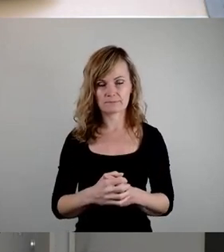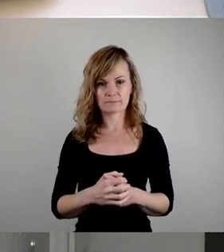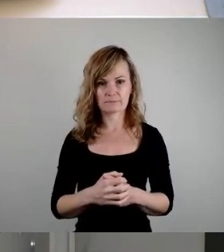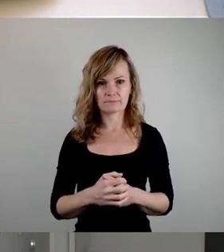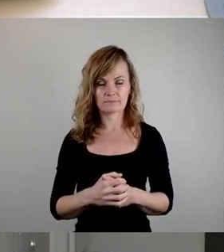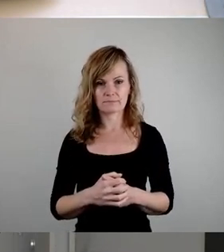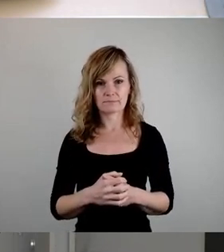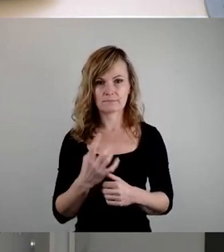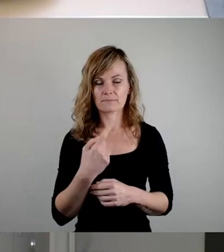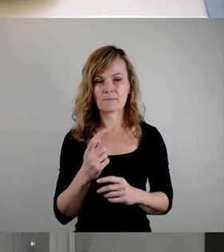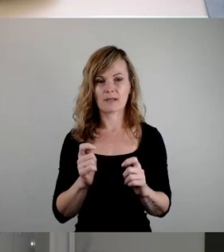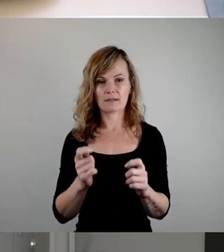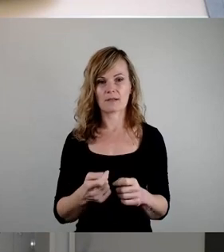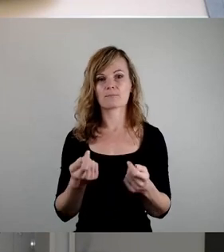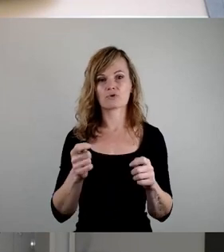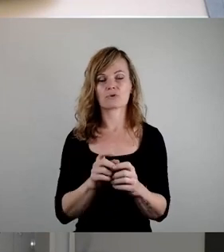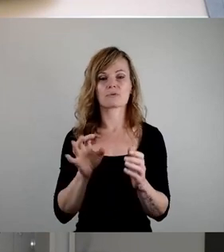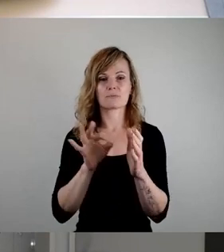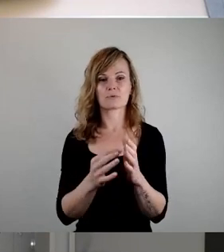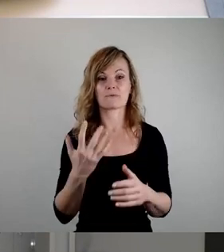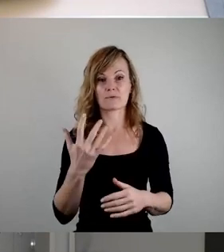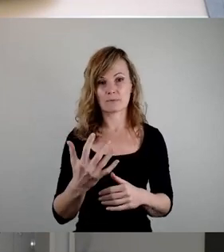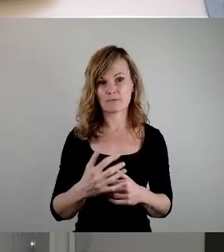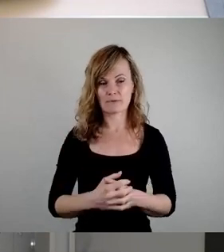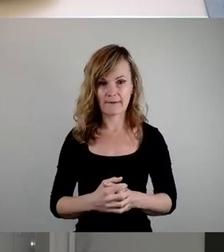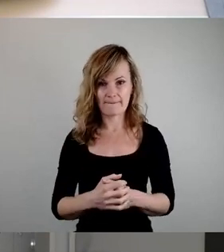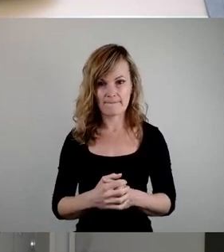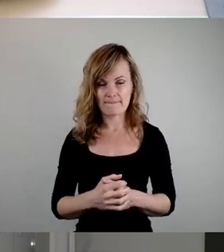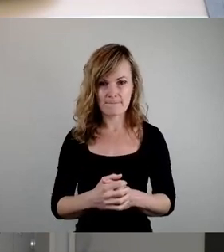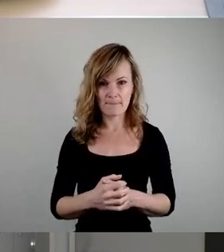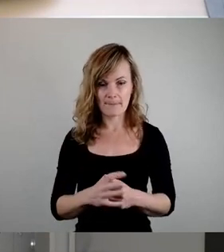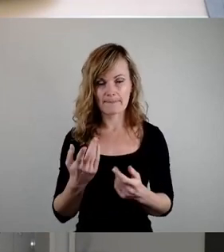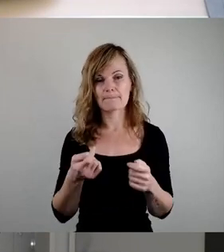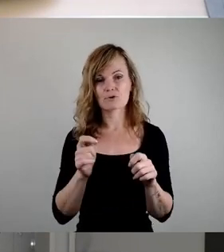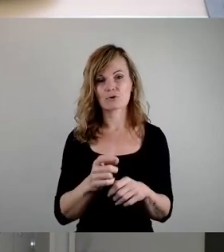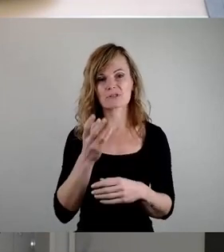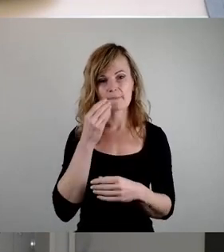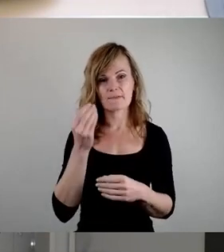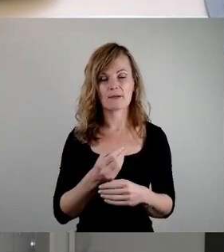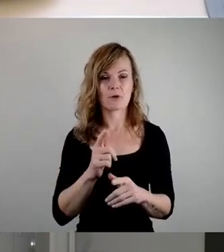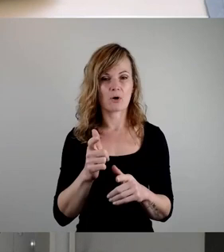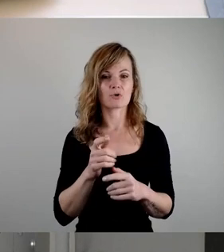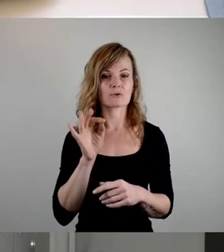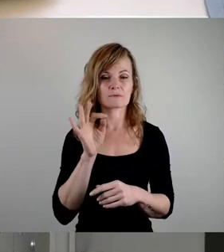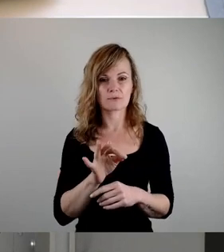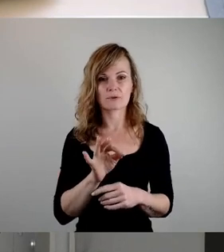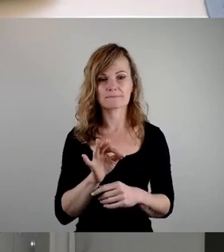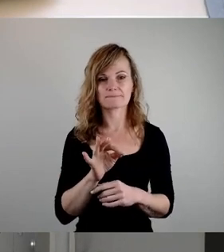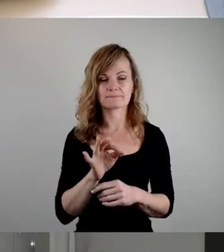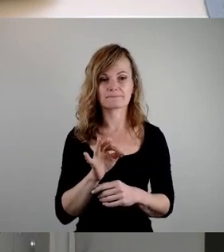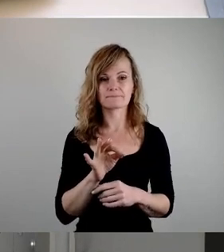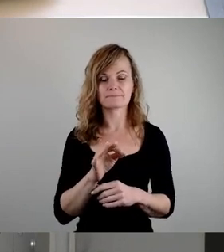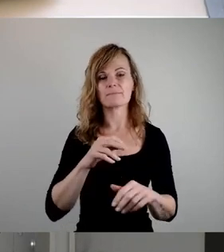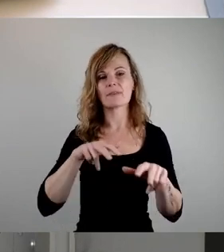der Beschlusspunkt 5 der Beschlussempfehlung des Ausschusses für Verkehr, Bau